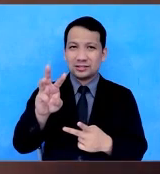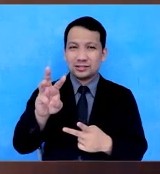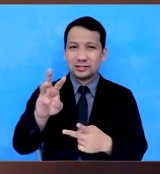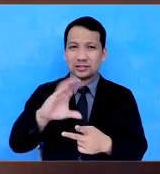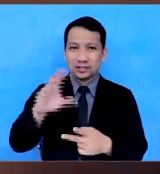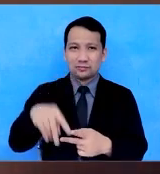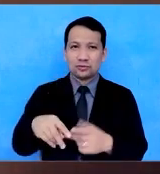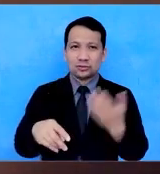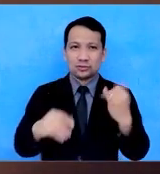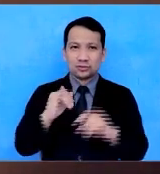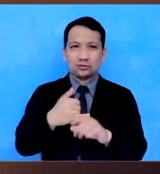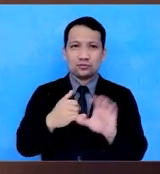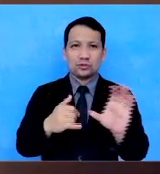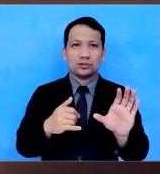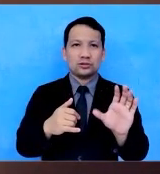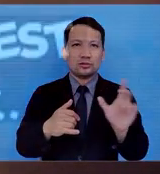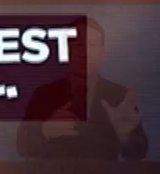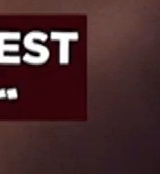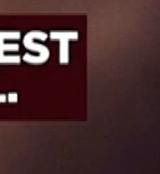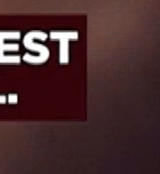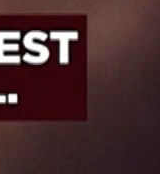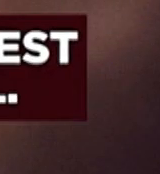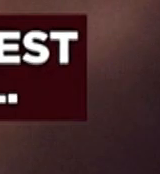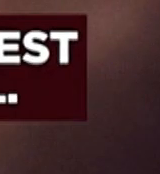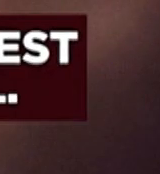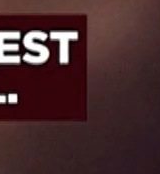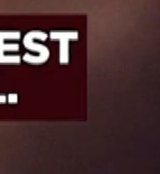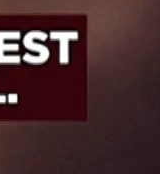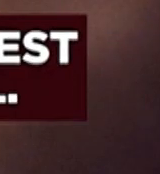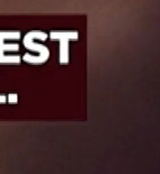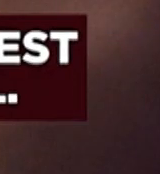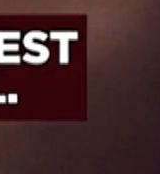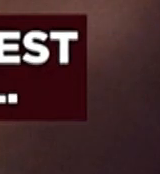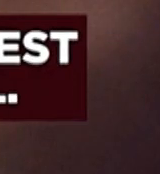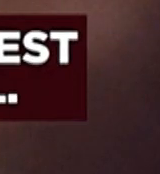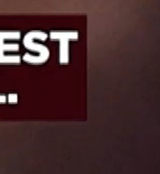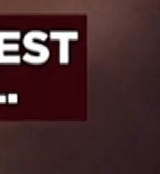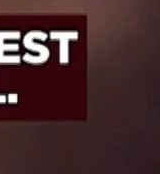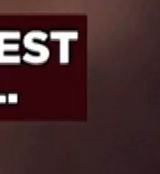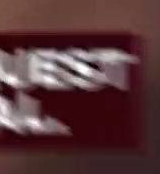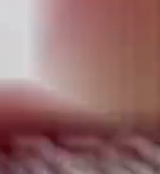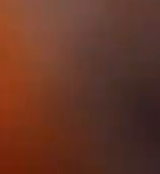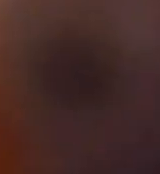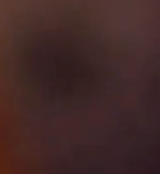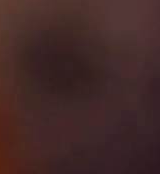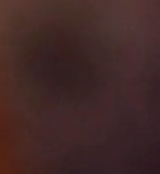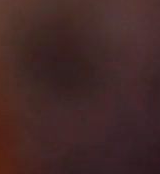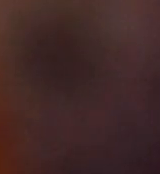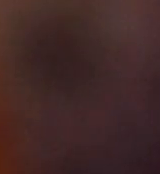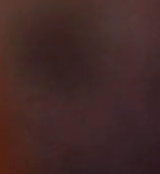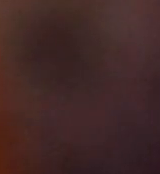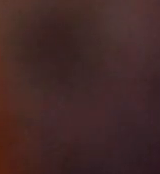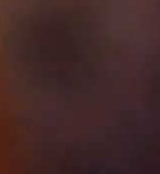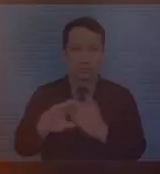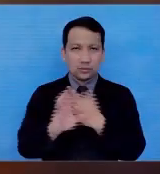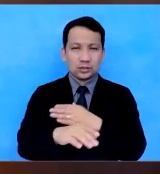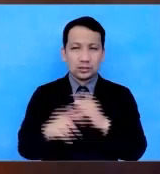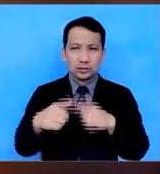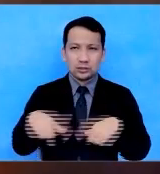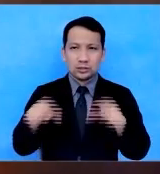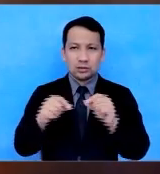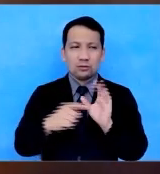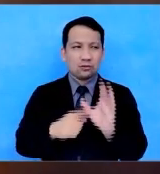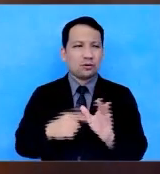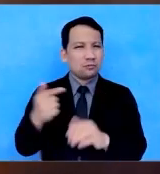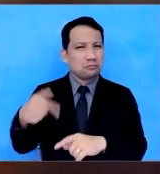January 30, porman lang hiniling ng Japanese government ang deportation ng grupo ni Watanabe pabalik ng Japan. Pero kung tutusin, matagal